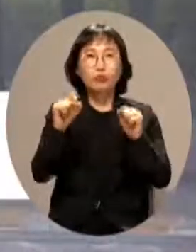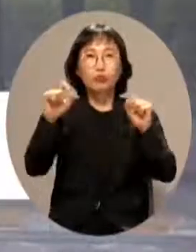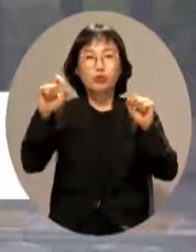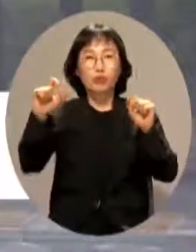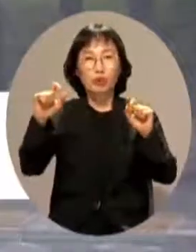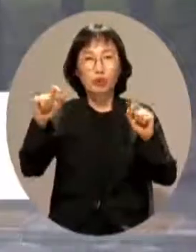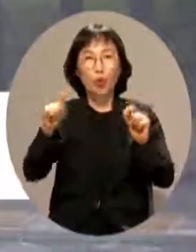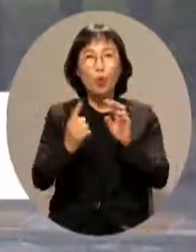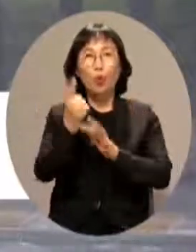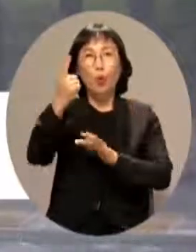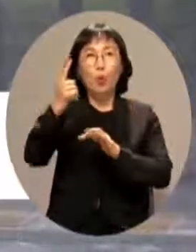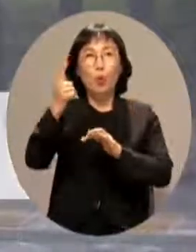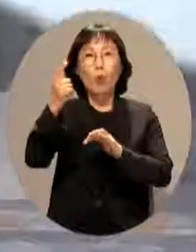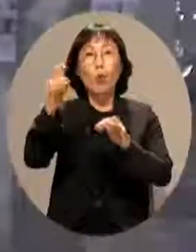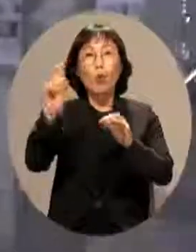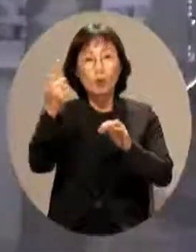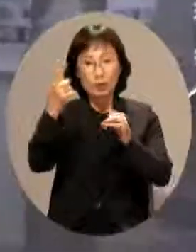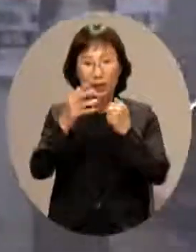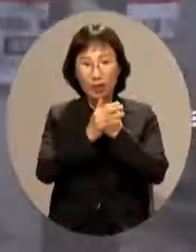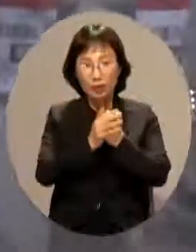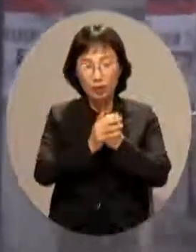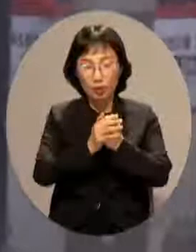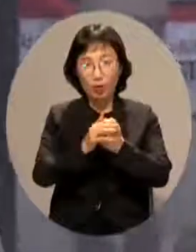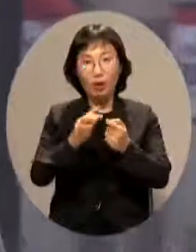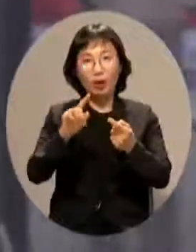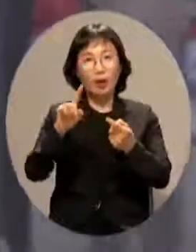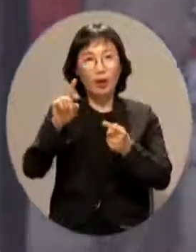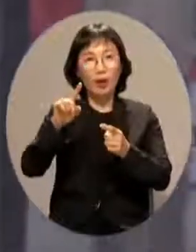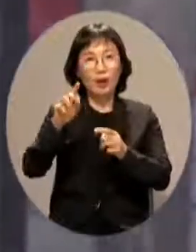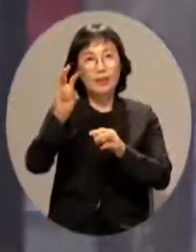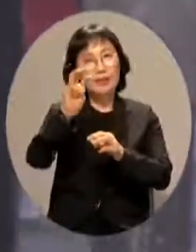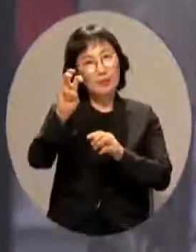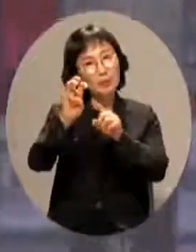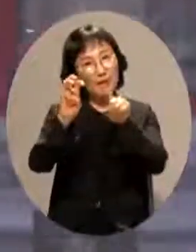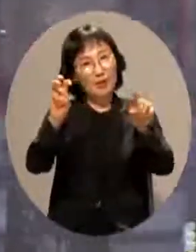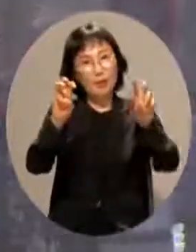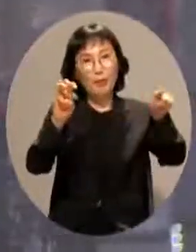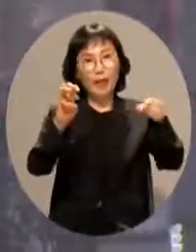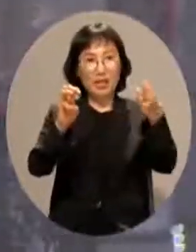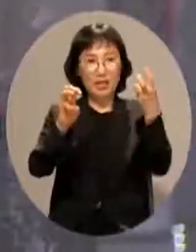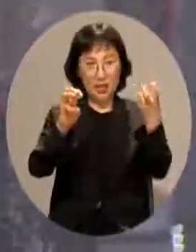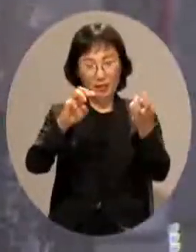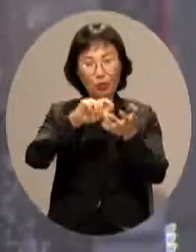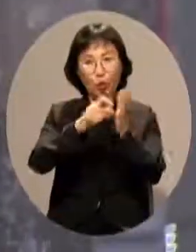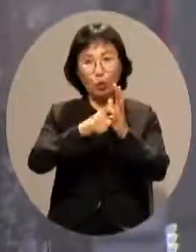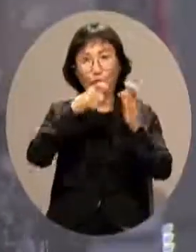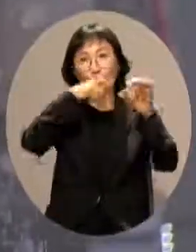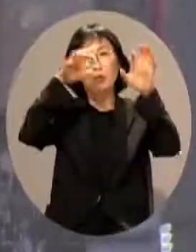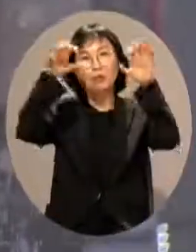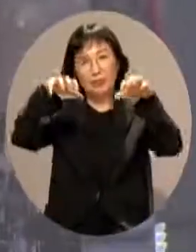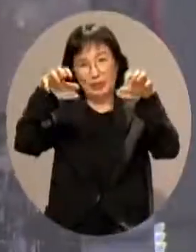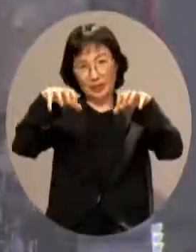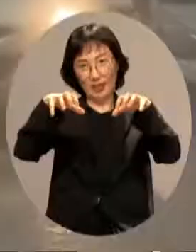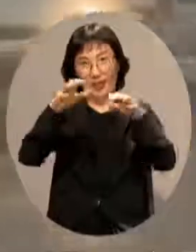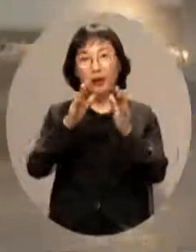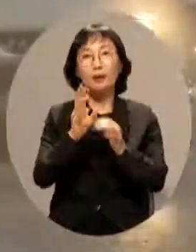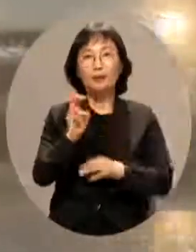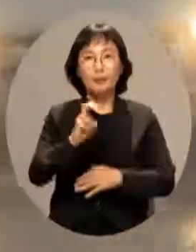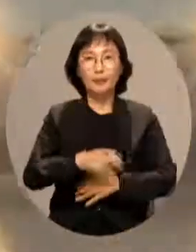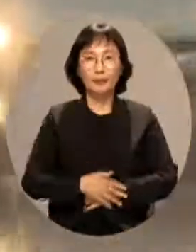대륙고기압의 충돌한 정체 전선 의 영향으로 30에서 120mm 의 장맛비가 내릴 것으로 전망하고